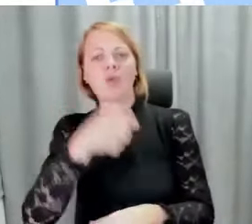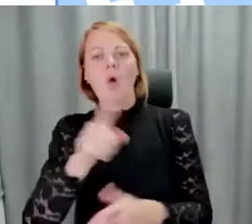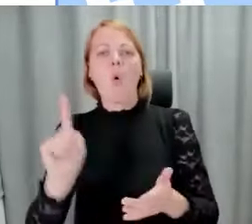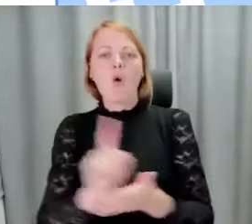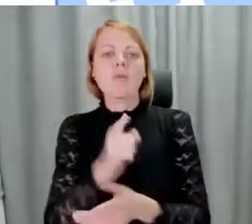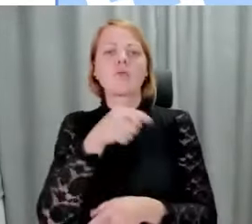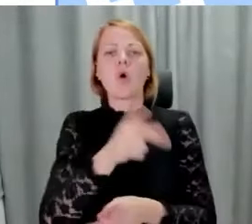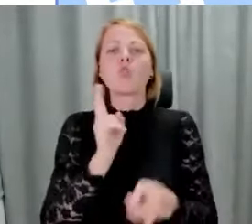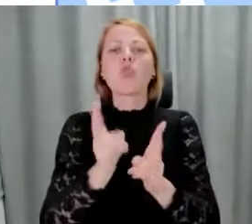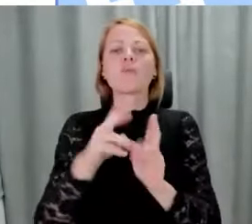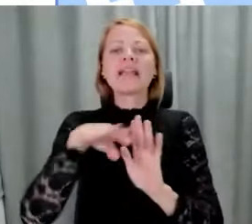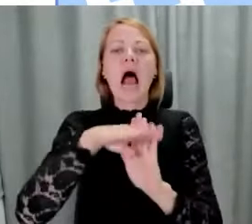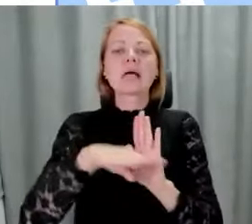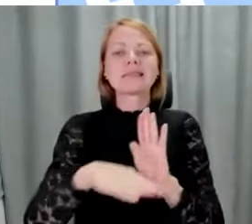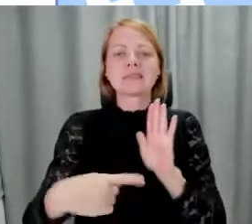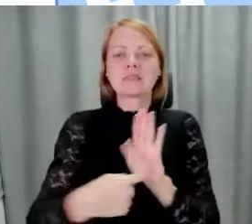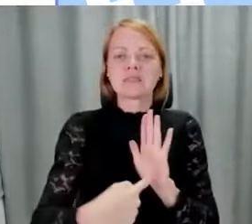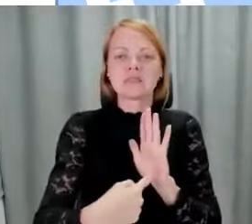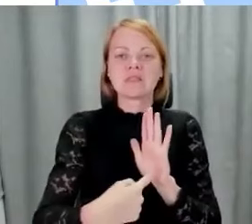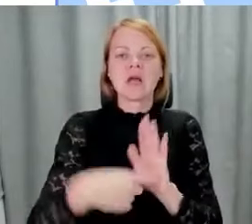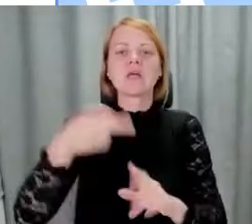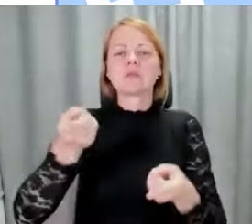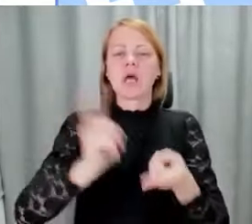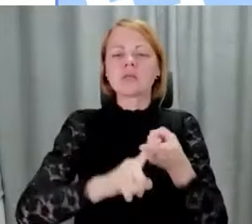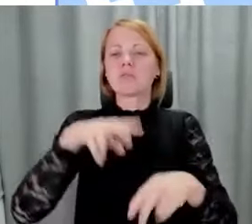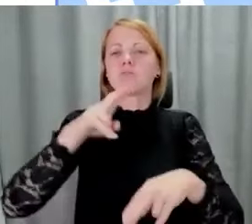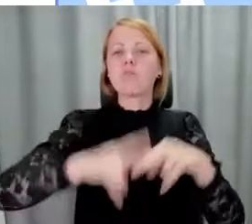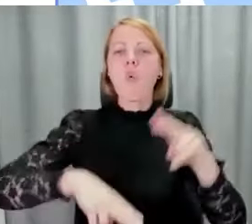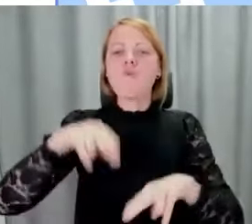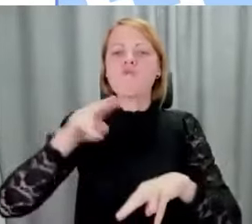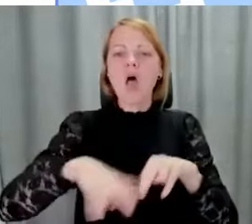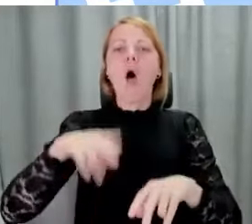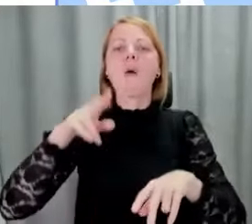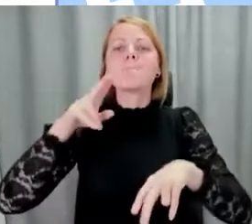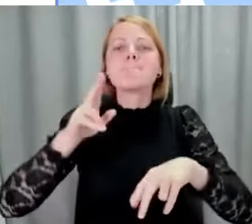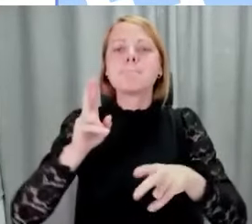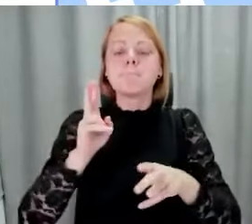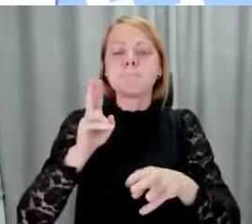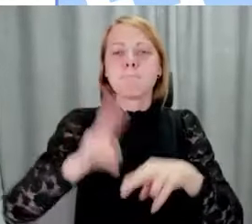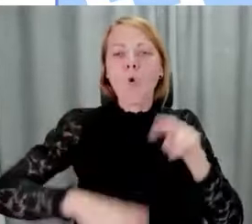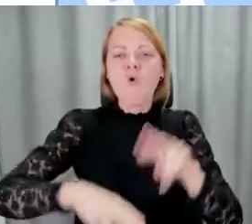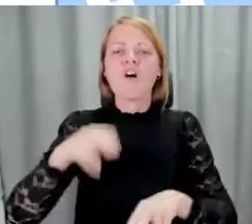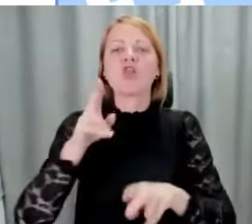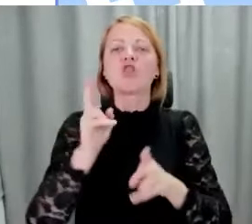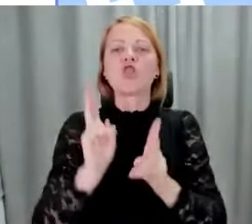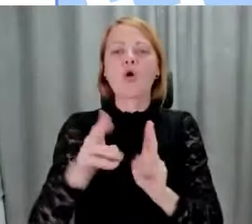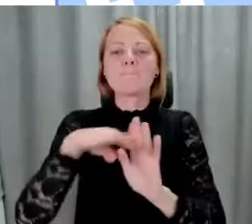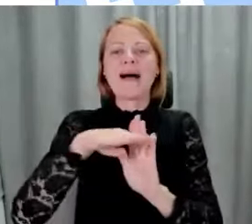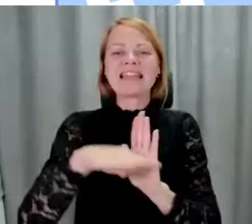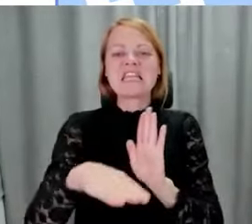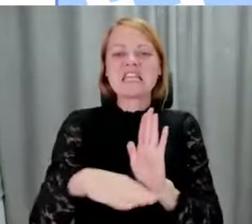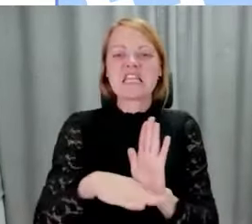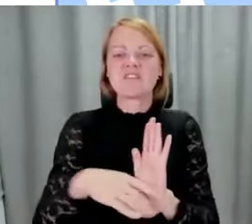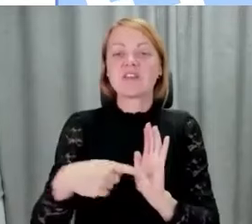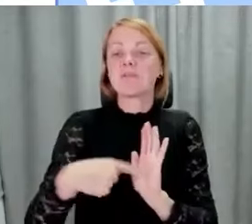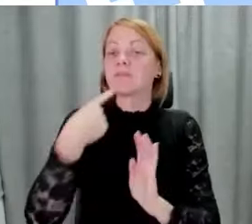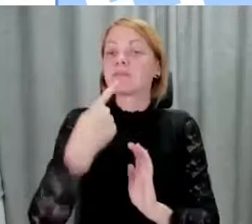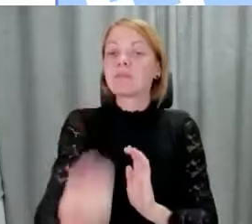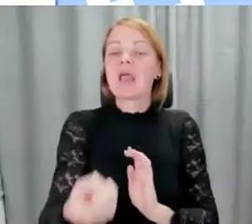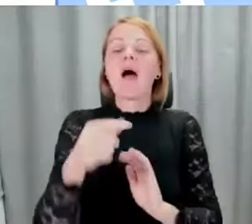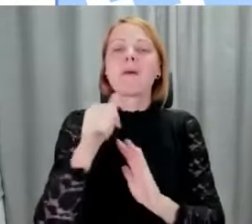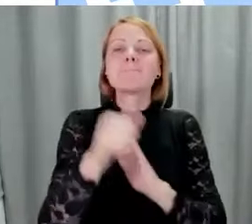Ja normatīvais akts un saistībā ar būvēm, tad attiecīgi būv normatīvs, bet kā jau šodien vairākas reizes minam, patvērtnes ir